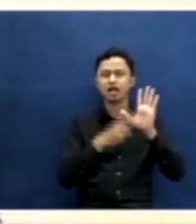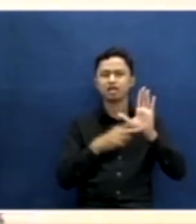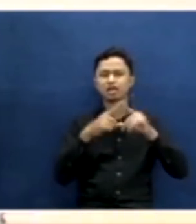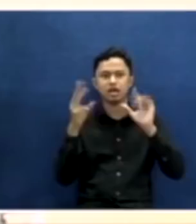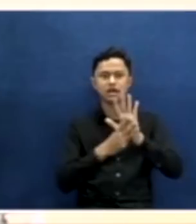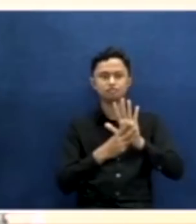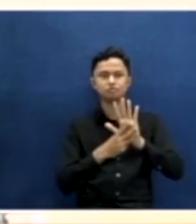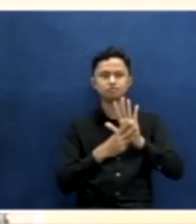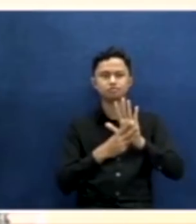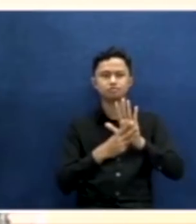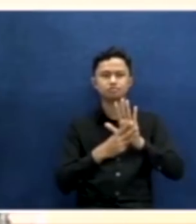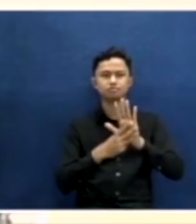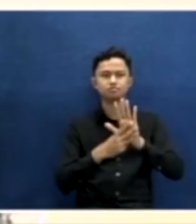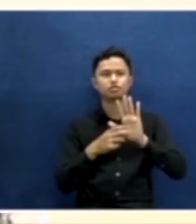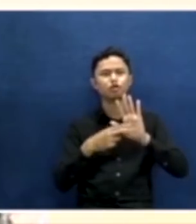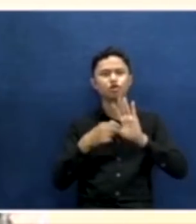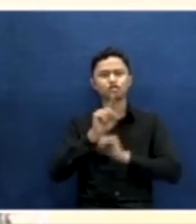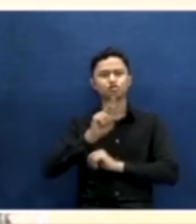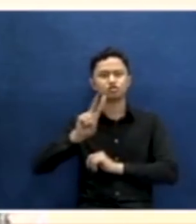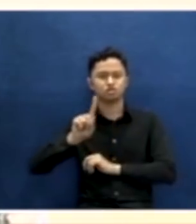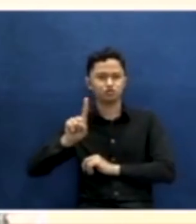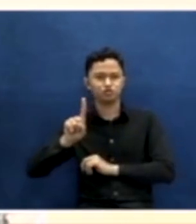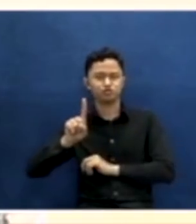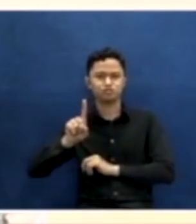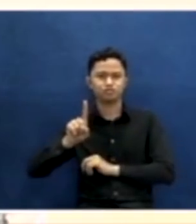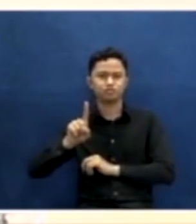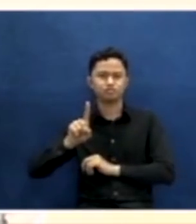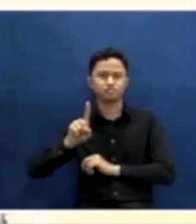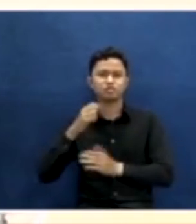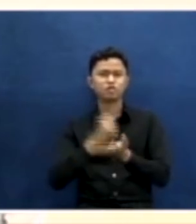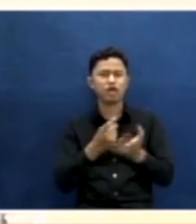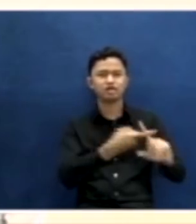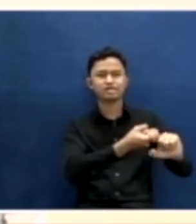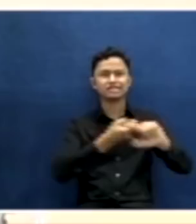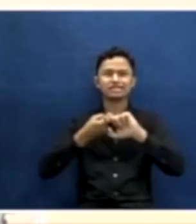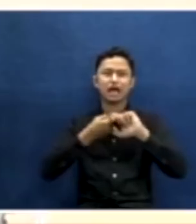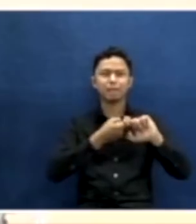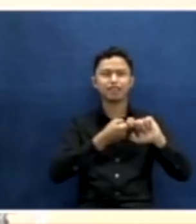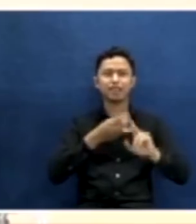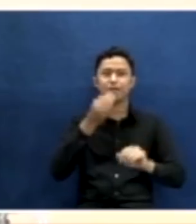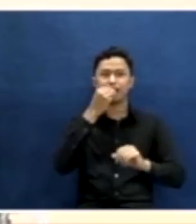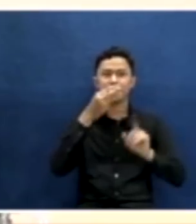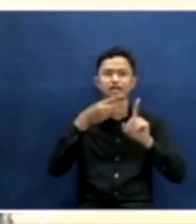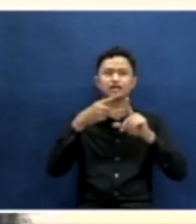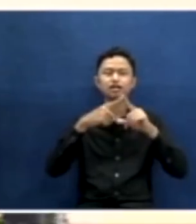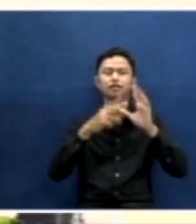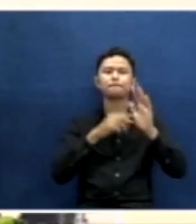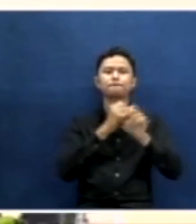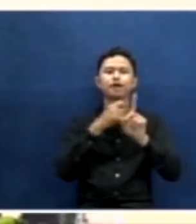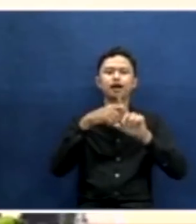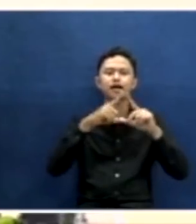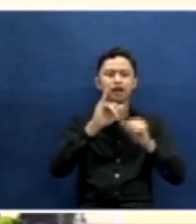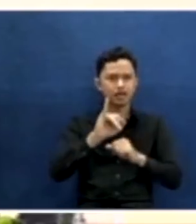ketika diturunkan sebuah larangan bahwasanya para shahabat itu tidak boleh makan dari bangkai-bangkai sudah diharamkan oleh